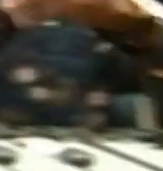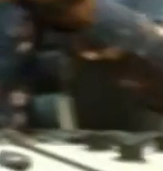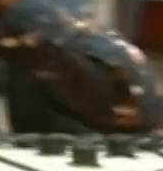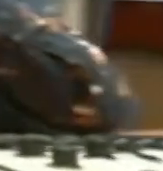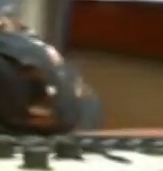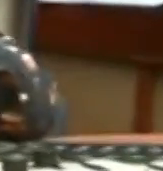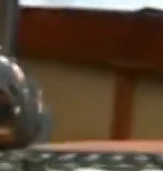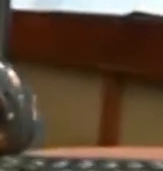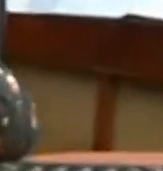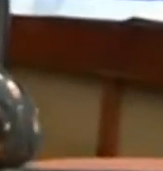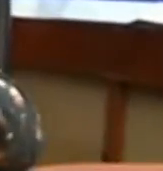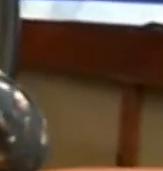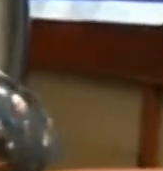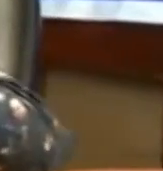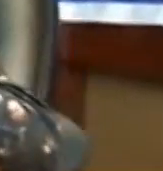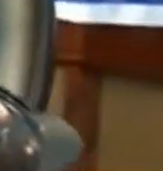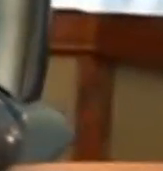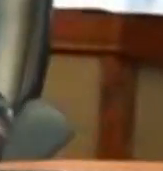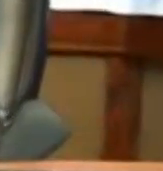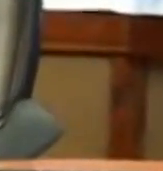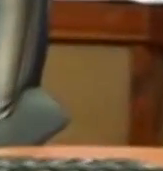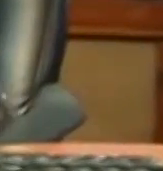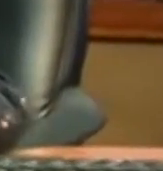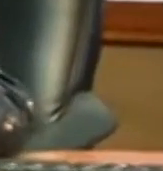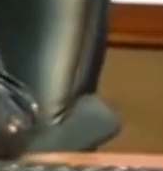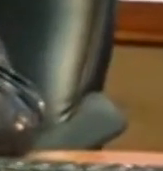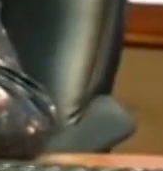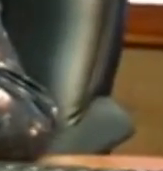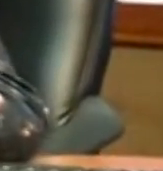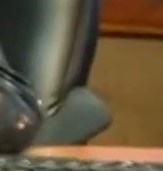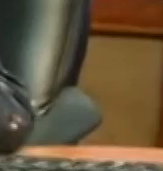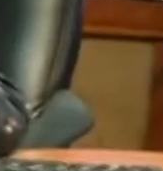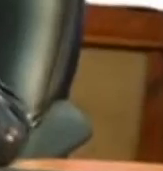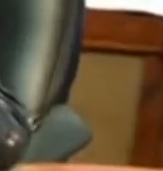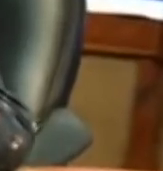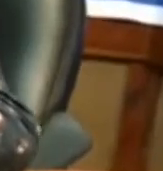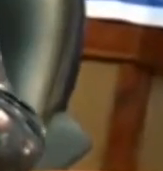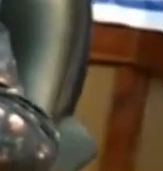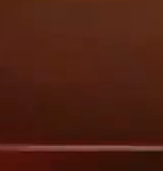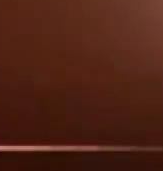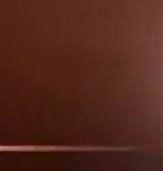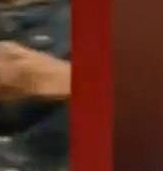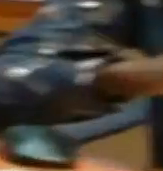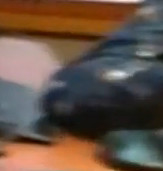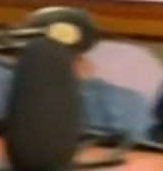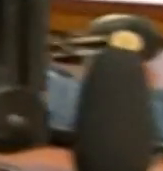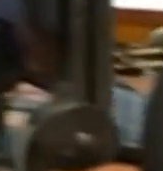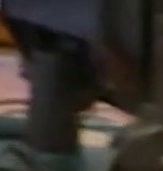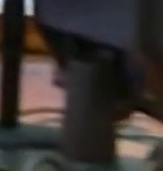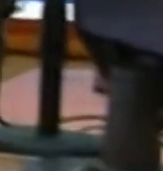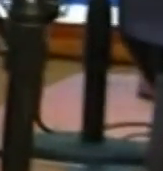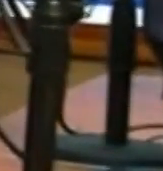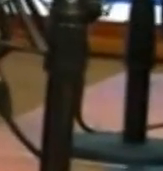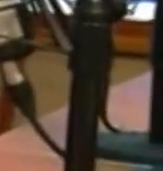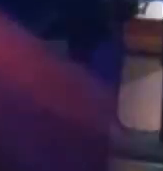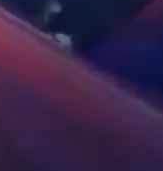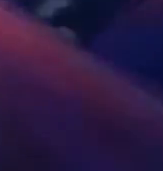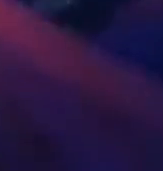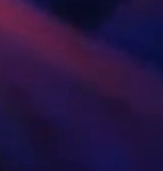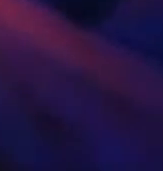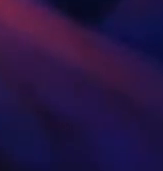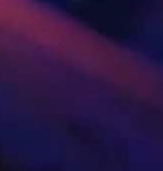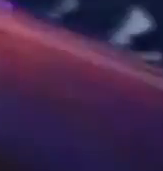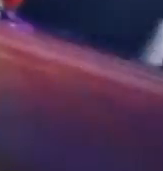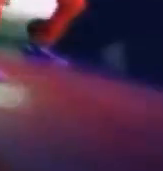mida ya saa 3 mpaka mida ya 5 kamili asubuhi. Ukiwa nami ni Teken 1GB. Mimi ni Marco. Keep it locked.